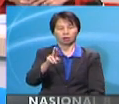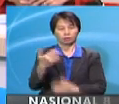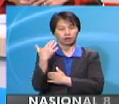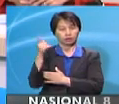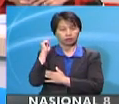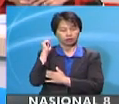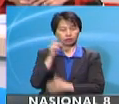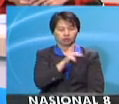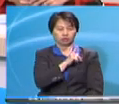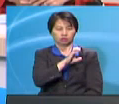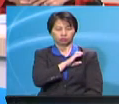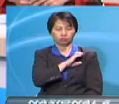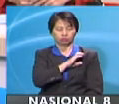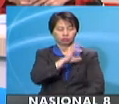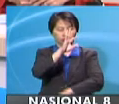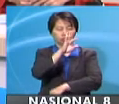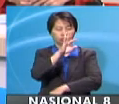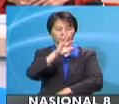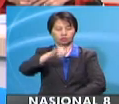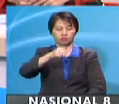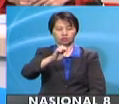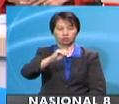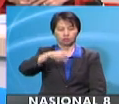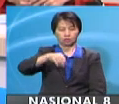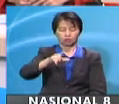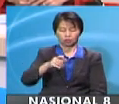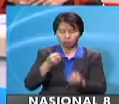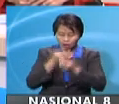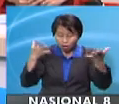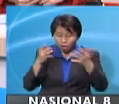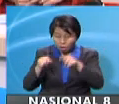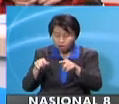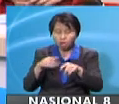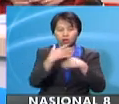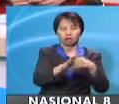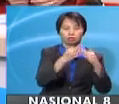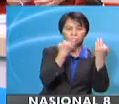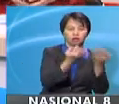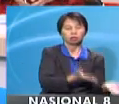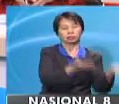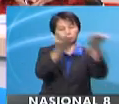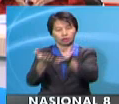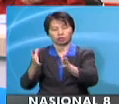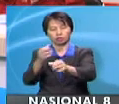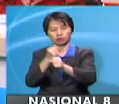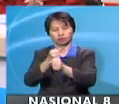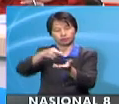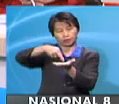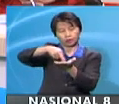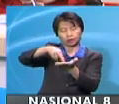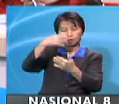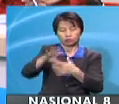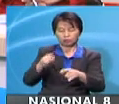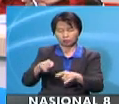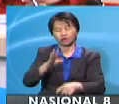menurut ketua polis daerah jempul superintenden Hamzah alias perkara itu terbongkar selepas keluarganya membawa mangsa mendapatkan rawatan